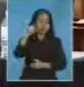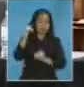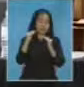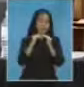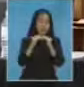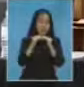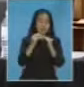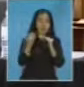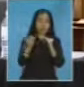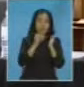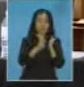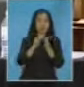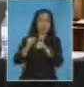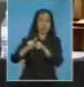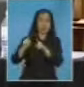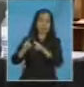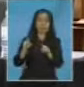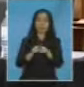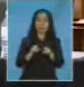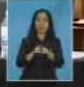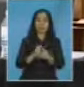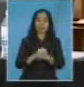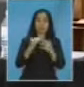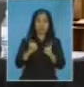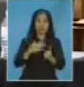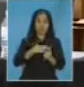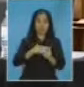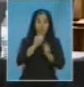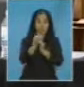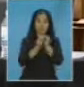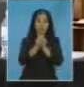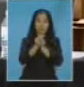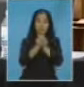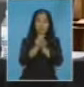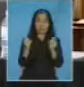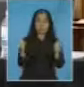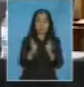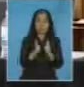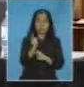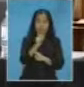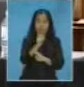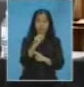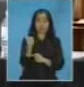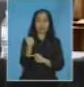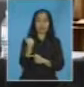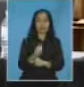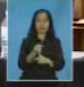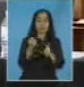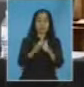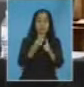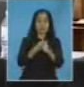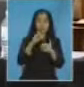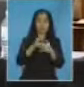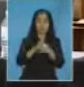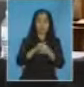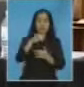และความเสมอภาคด้านอื่นๆซึ่งในที่นี้นั้นขออธิบายสั้นๆ นะคะคำที่หนึ่งคือเรื่องของ